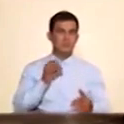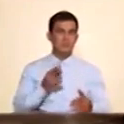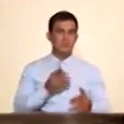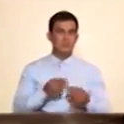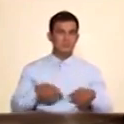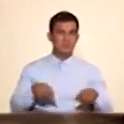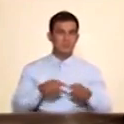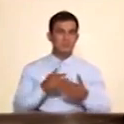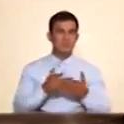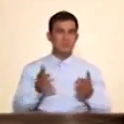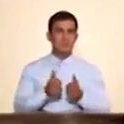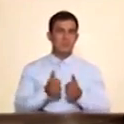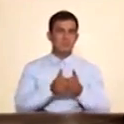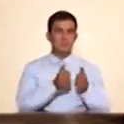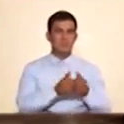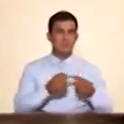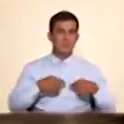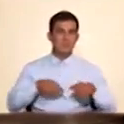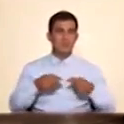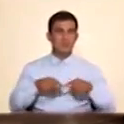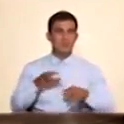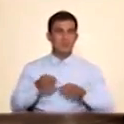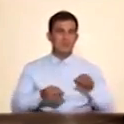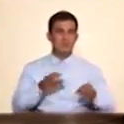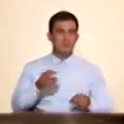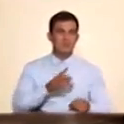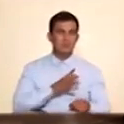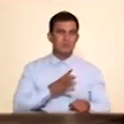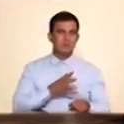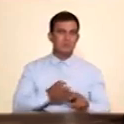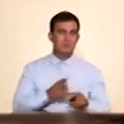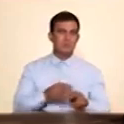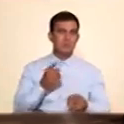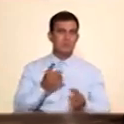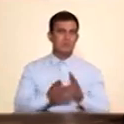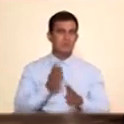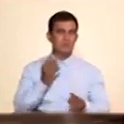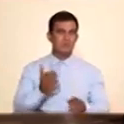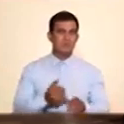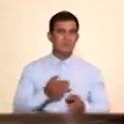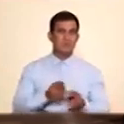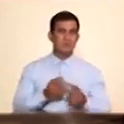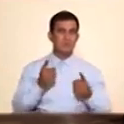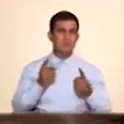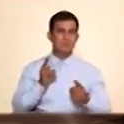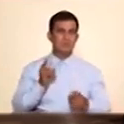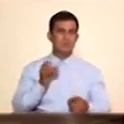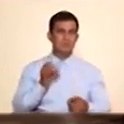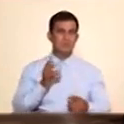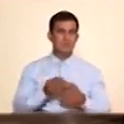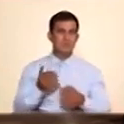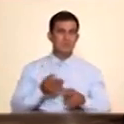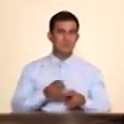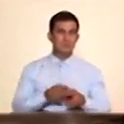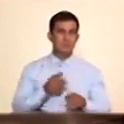koşunu hududlarını egalla olganligini bilip olishimiz zarur bo'ladi. Birinchi navbatda Büyük Karl